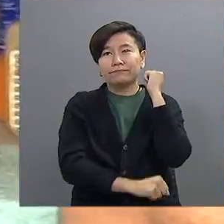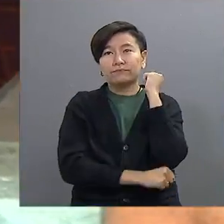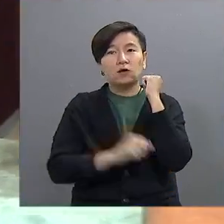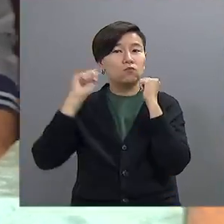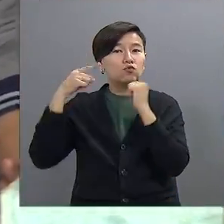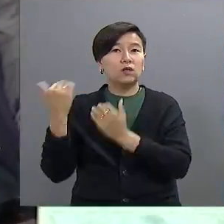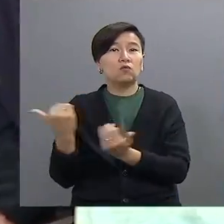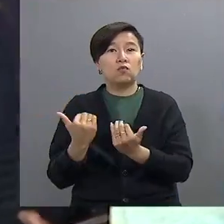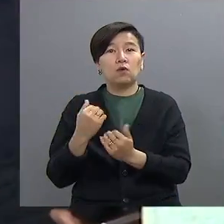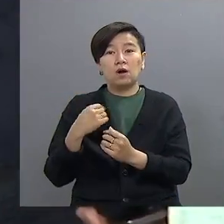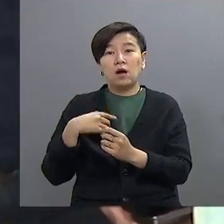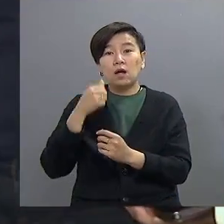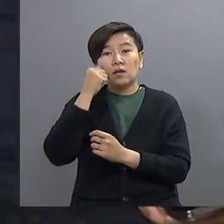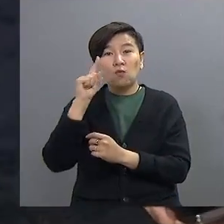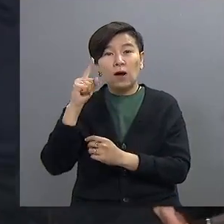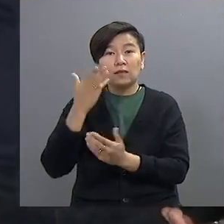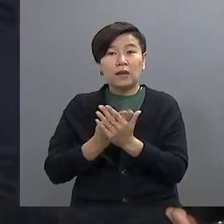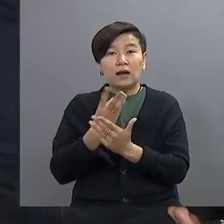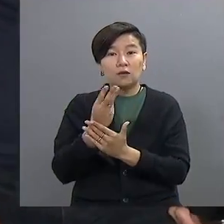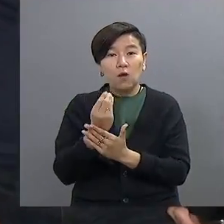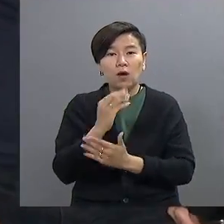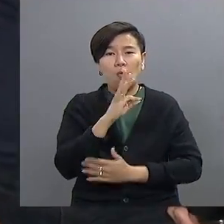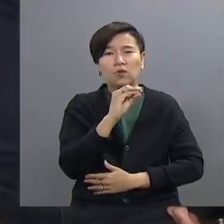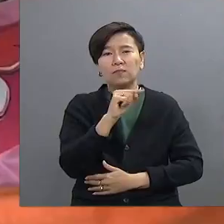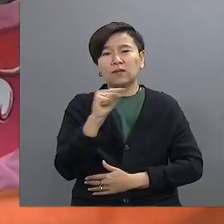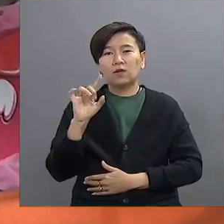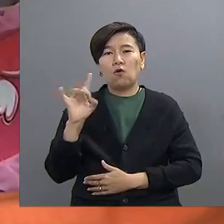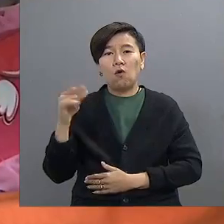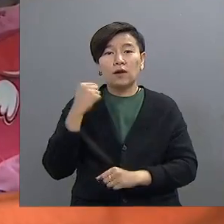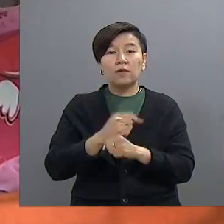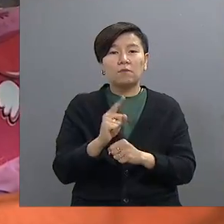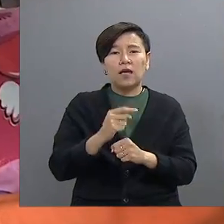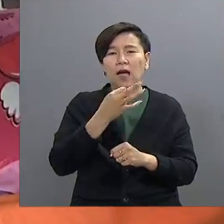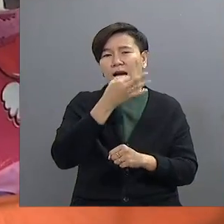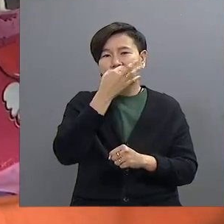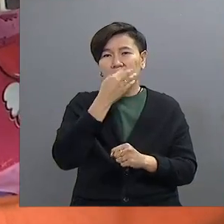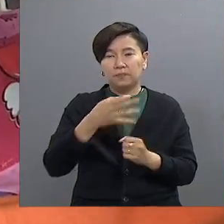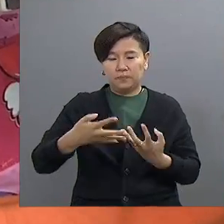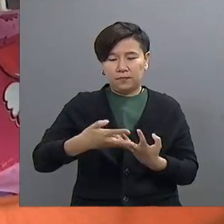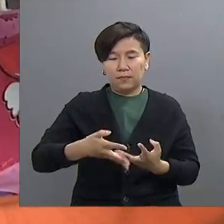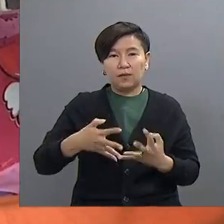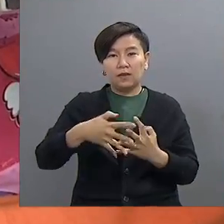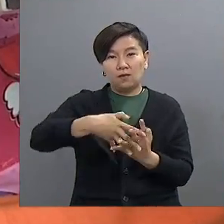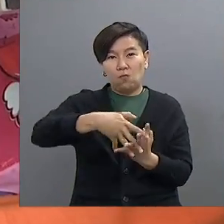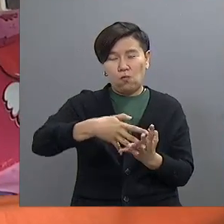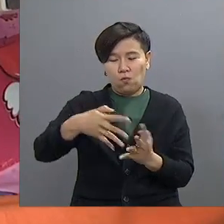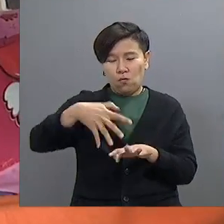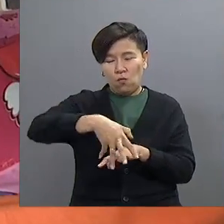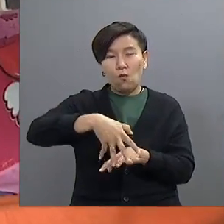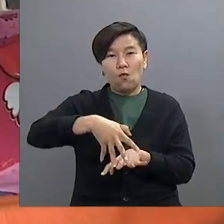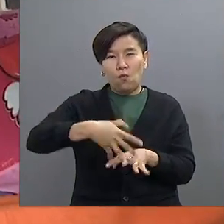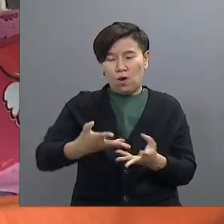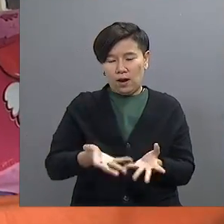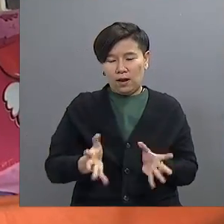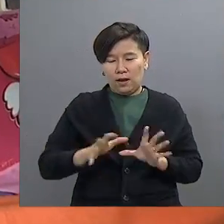ละ60บาทถึง100บาทจากการสารตะกร้าหวายนะคะโอ้ได้ใบละ30บาทเองอะนะคะส่วนนายสำริด